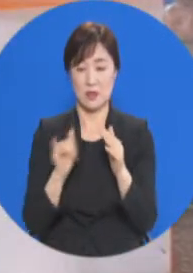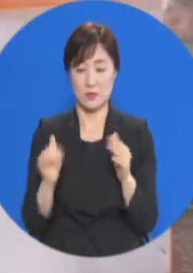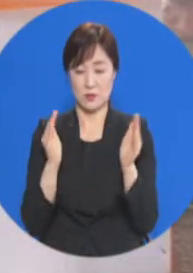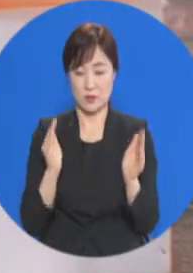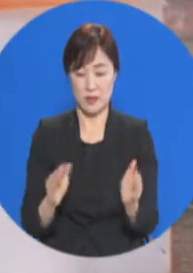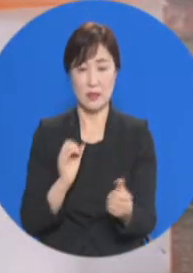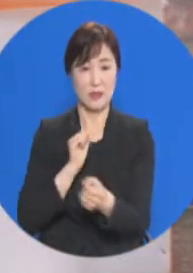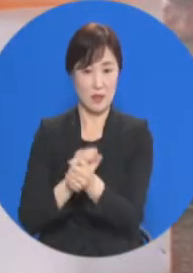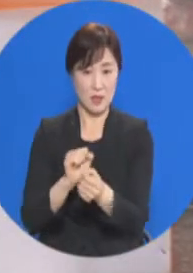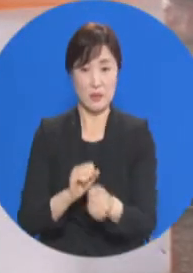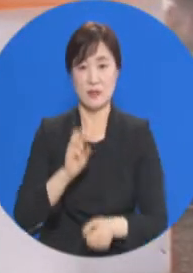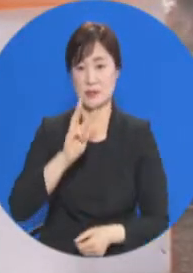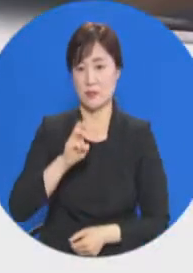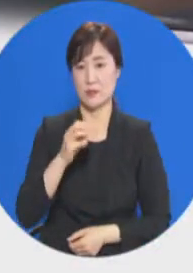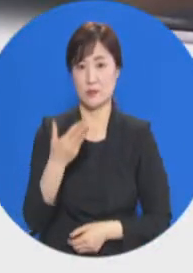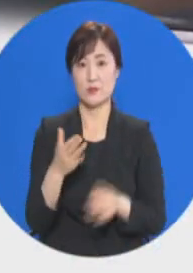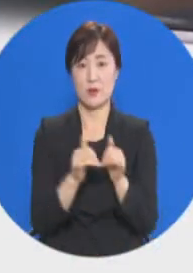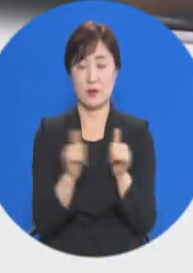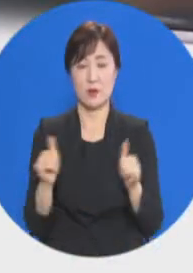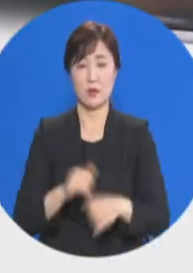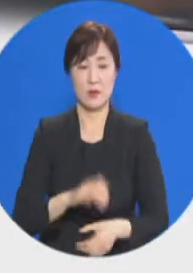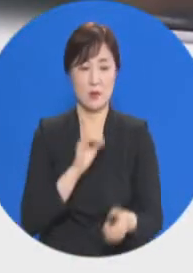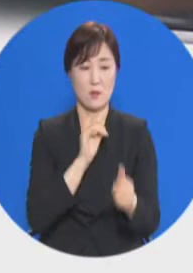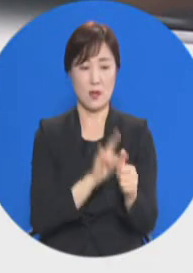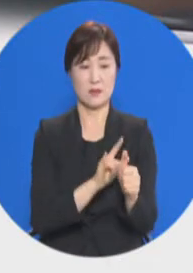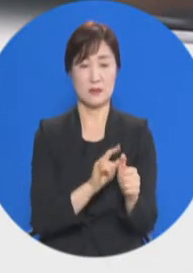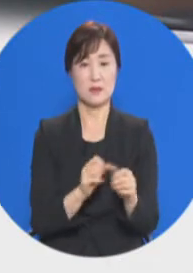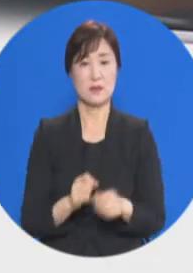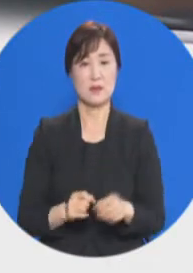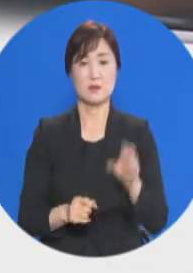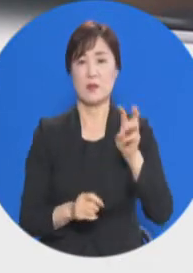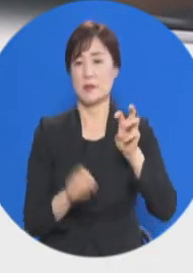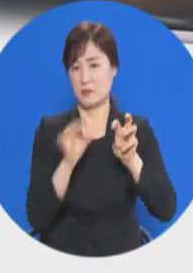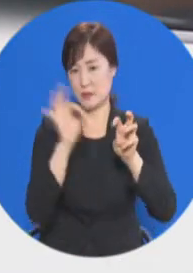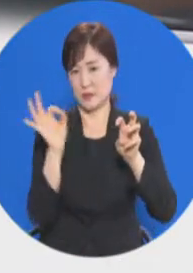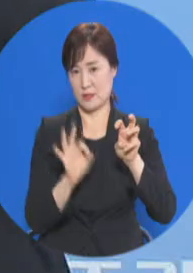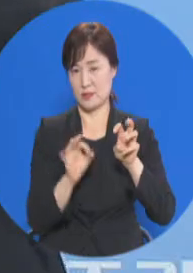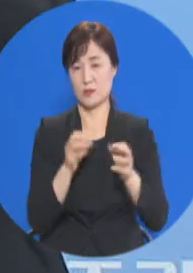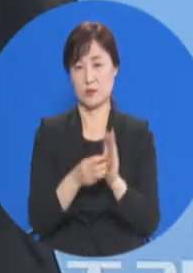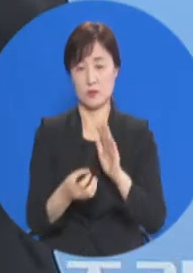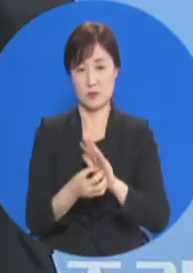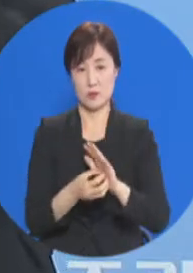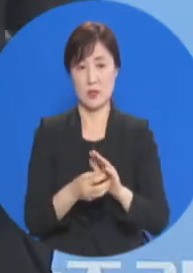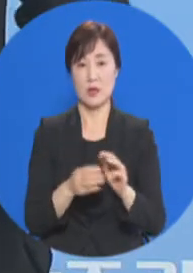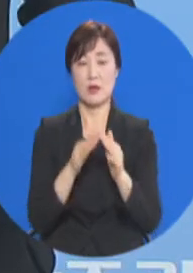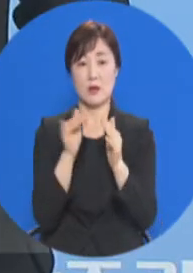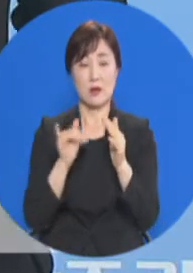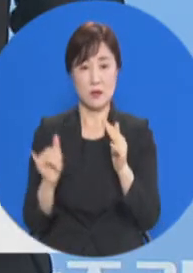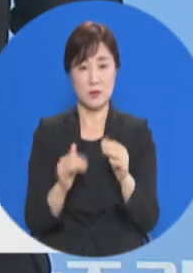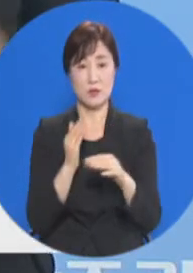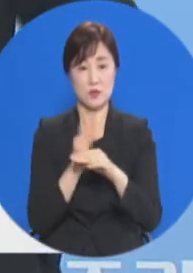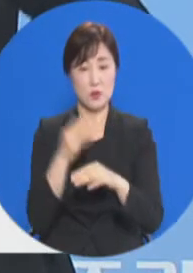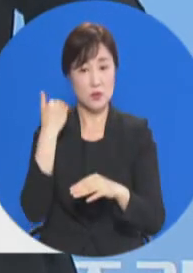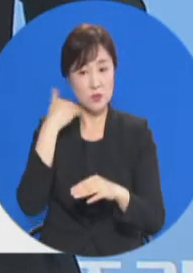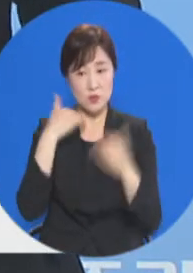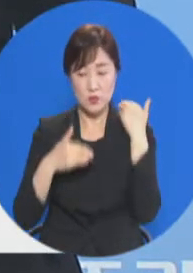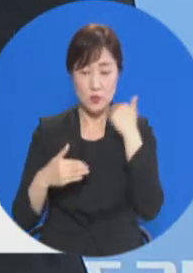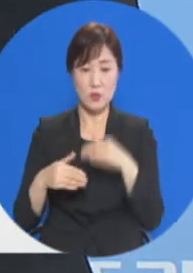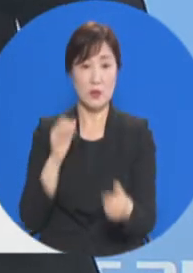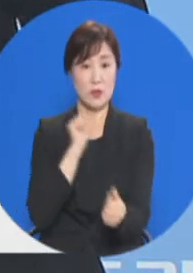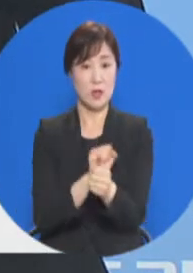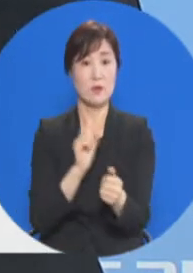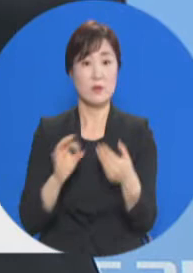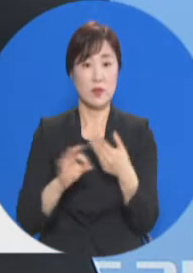코로나에 걸린 인원은 39명. 확진자의 30%에 육박합니다. 가족 중 누군가가 감염이 돼서